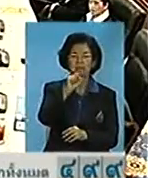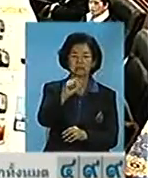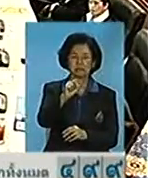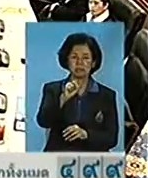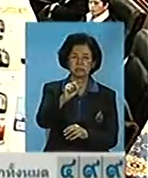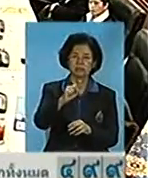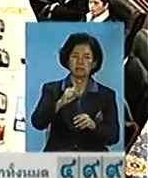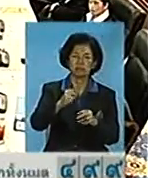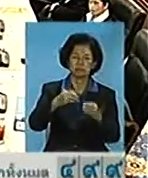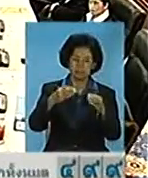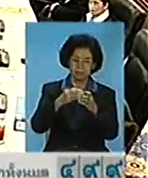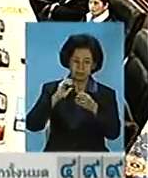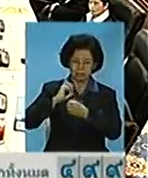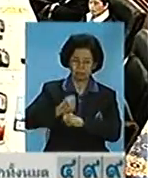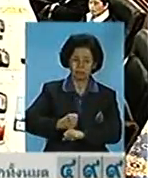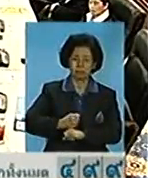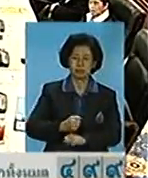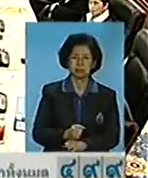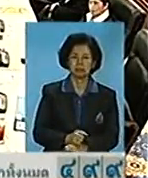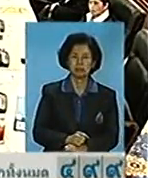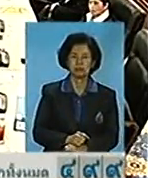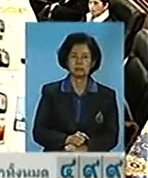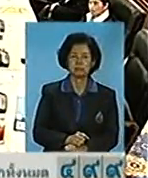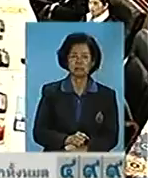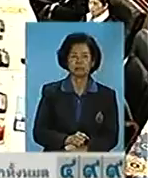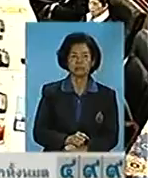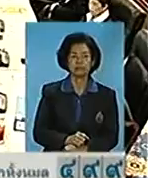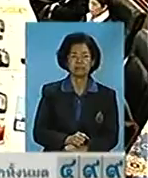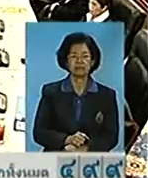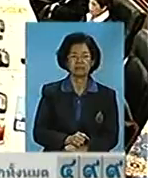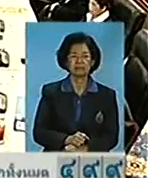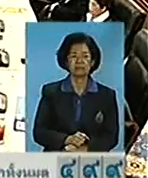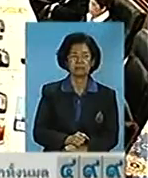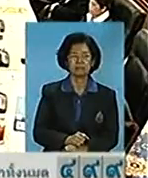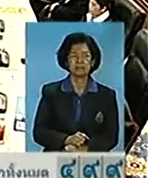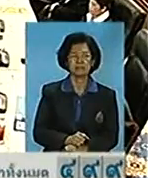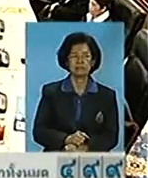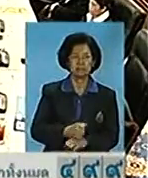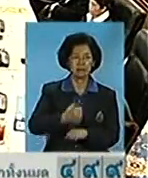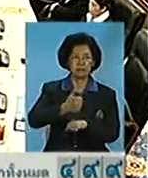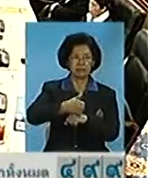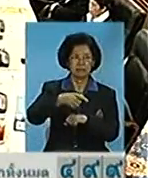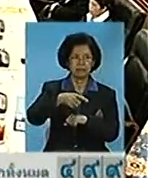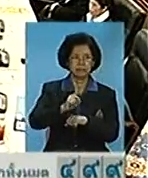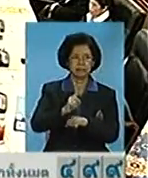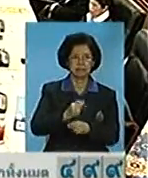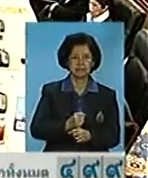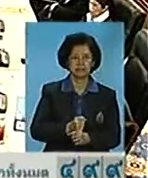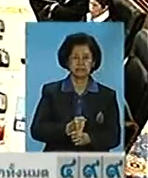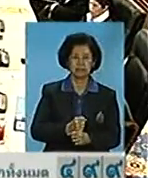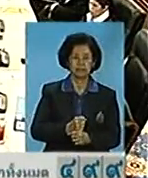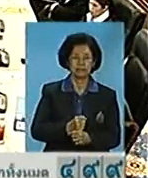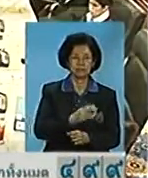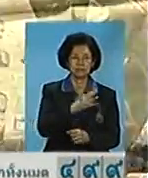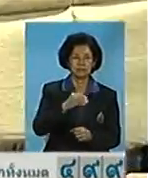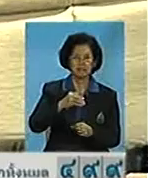แบบบัญชีรายชื่อพรรคประชาธิปัตย์ท่านประธานครับถ้าท่านประธานและพี่น้